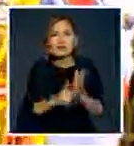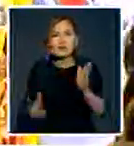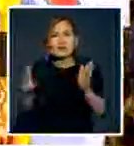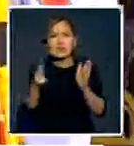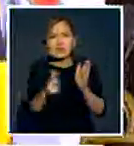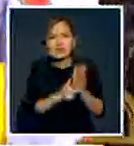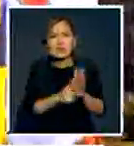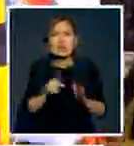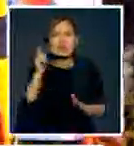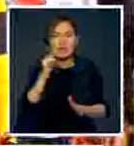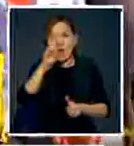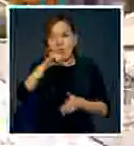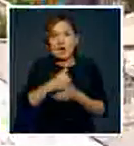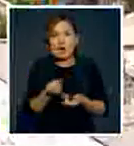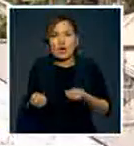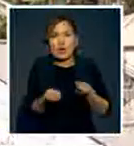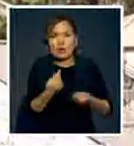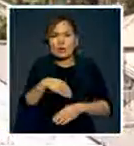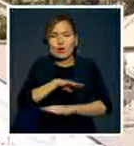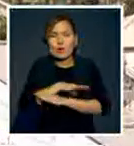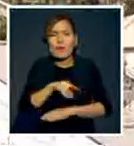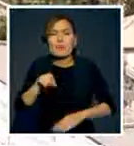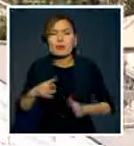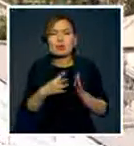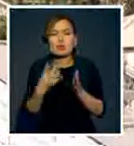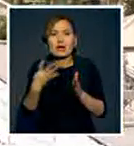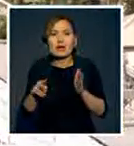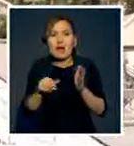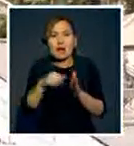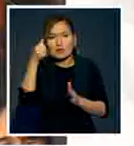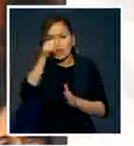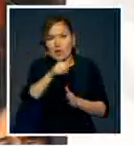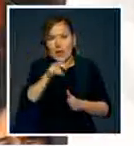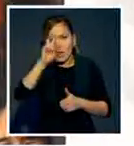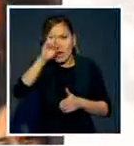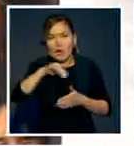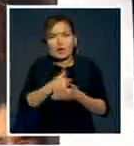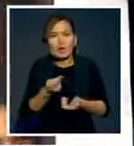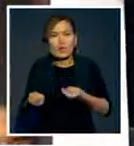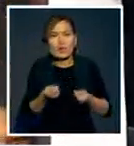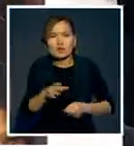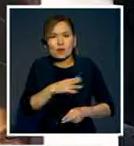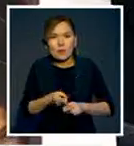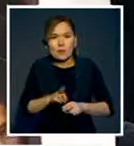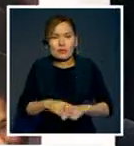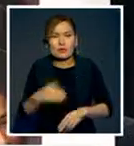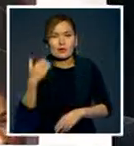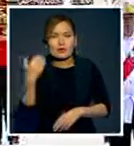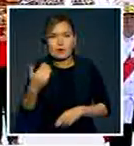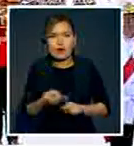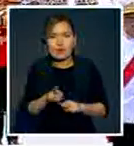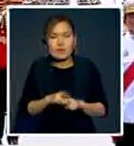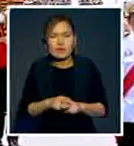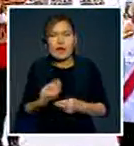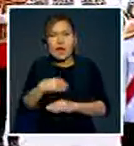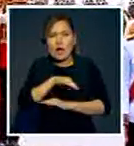өмірден озды. Ол 46 жылдан бері патша болып әлем тарихында тақта ең көп отырған монарх атанды. Адулиядеттің